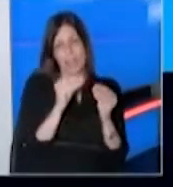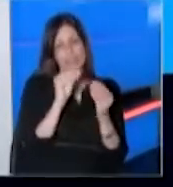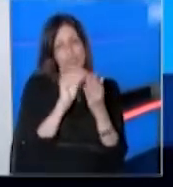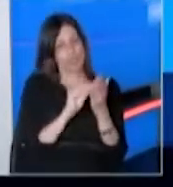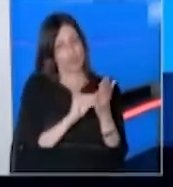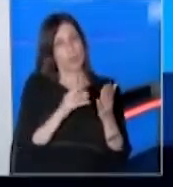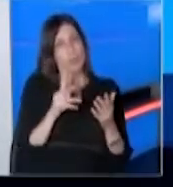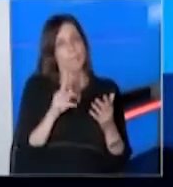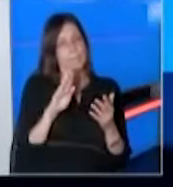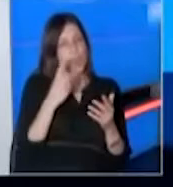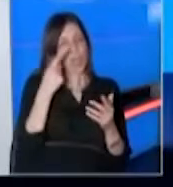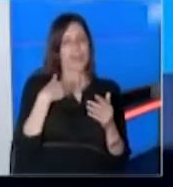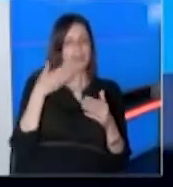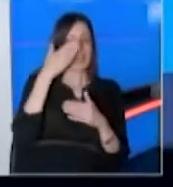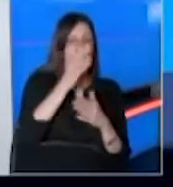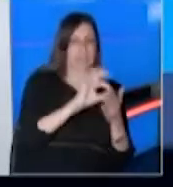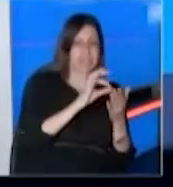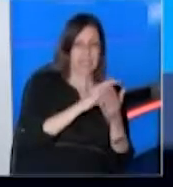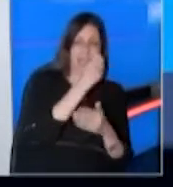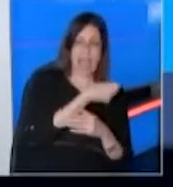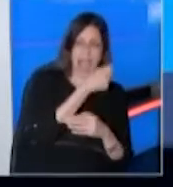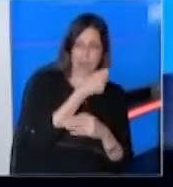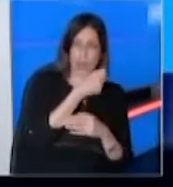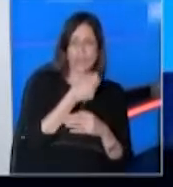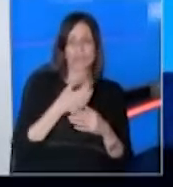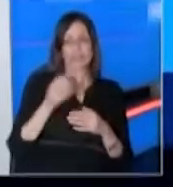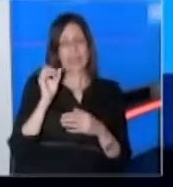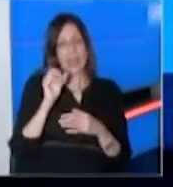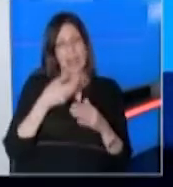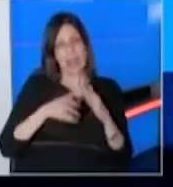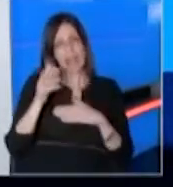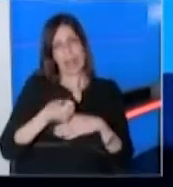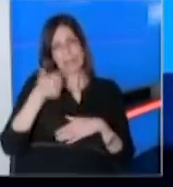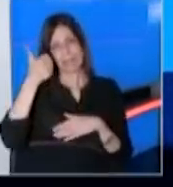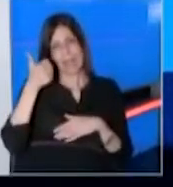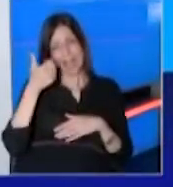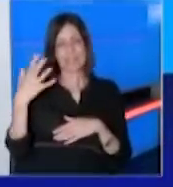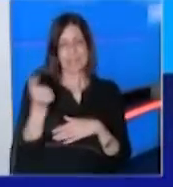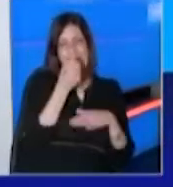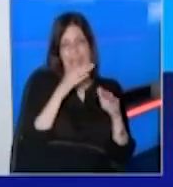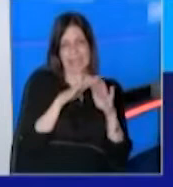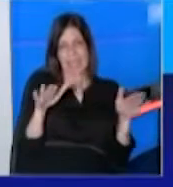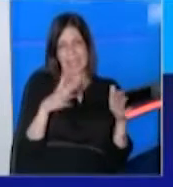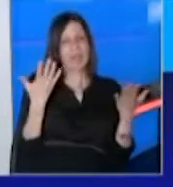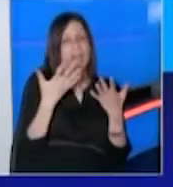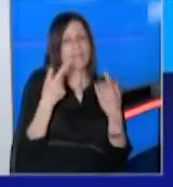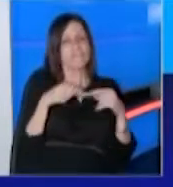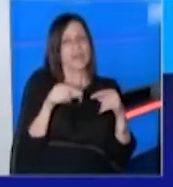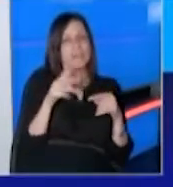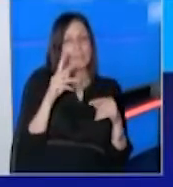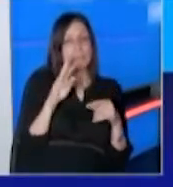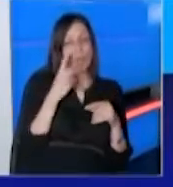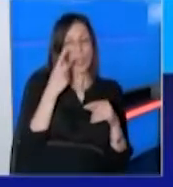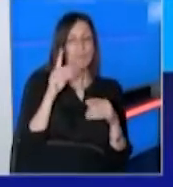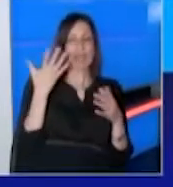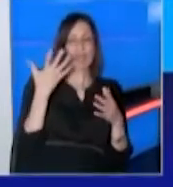פרוגרמה, נלך למשרד החקלאות, נלך למנהל, ניקח קרקע, אם ייתנו לנו. אוקיי, ואיך בוועדת הפרוגרמות קורה שמקצים את